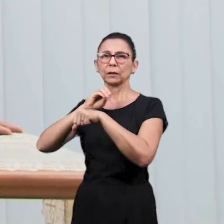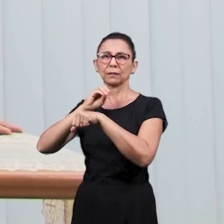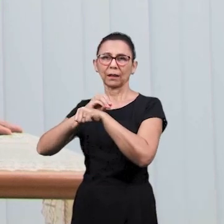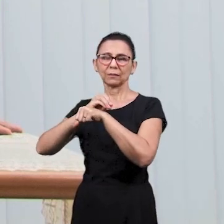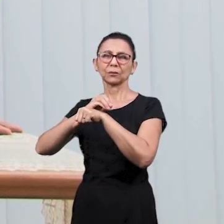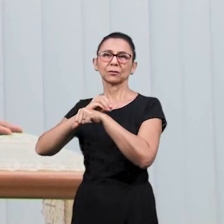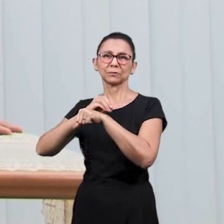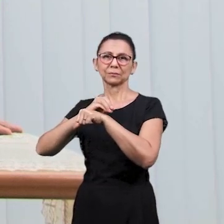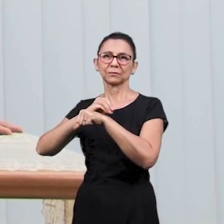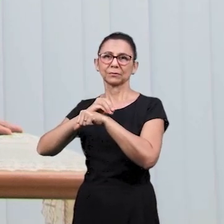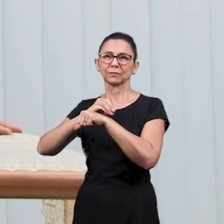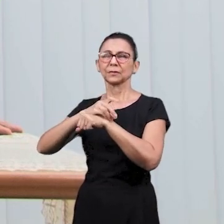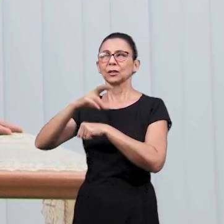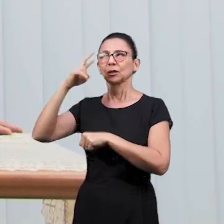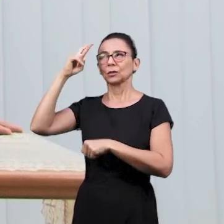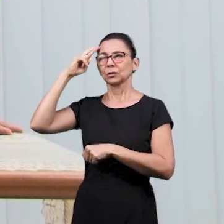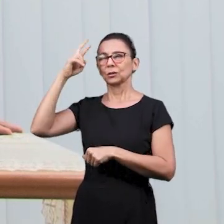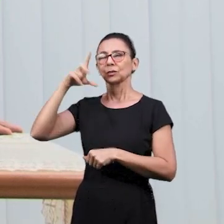поставил нас, Ты